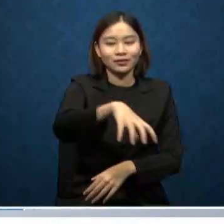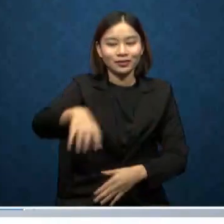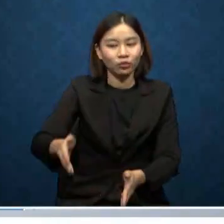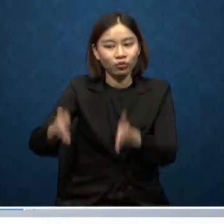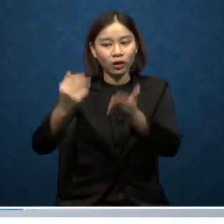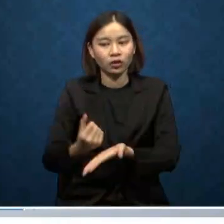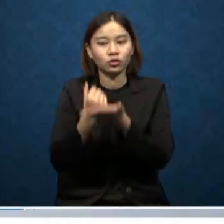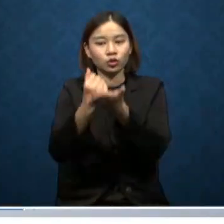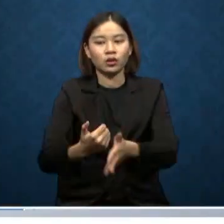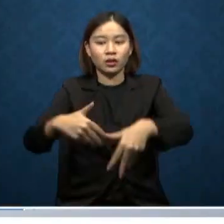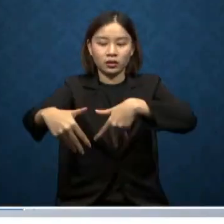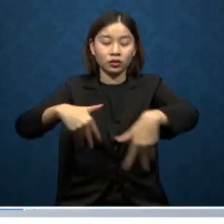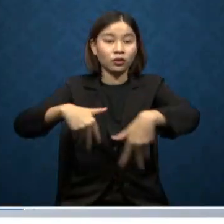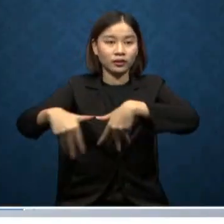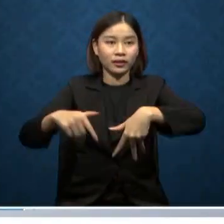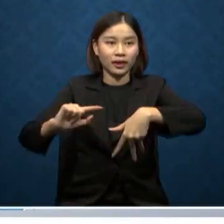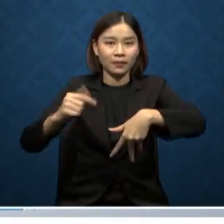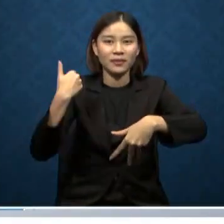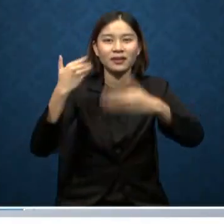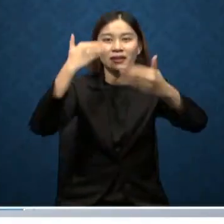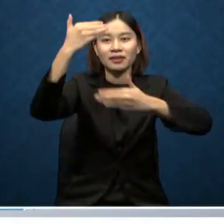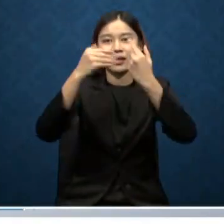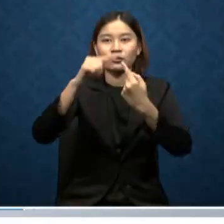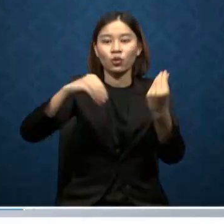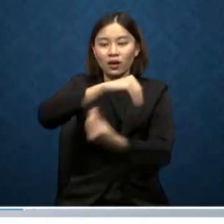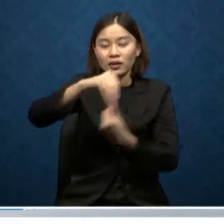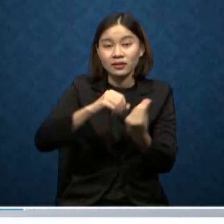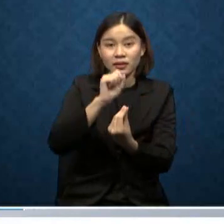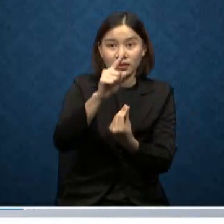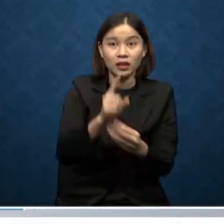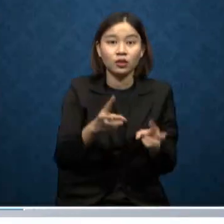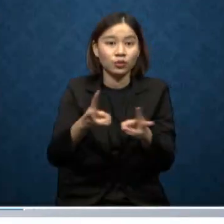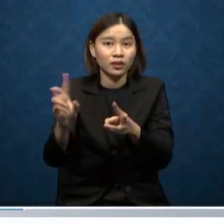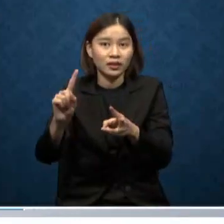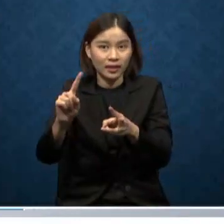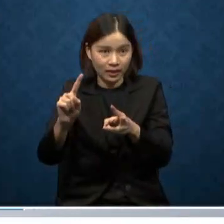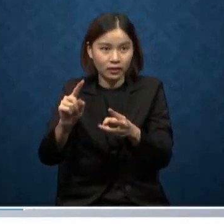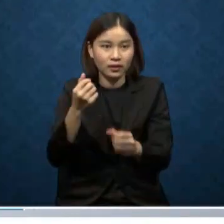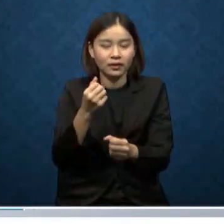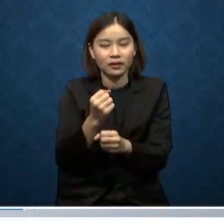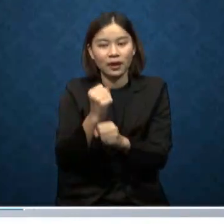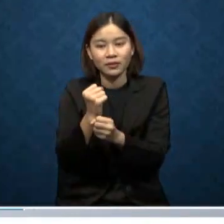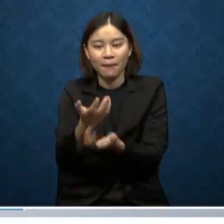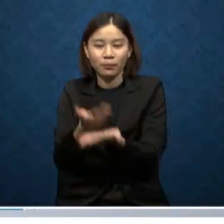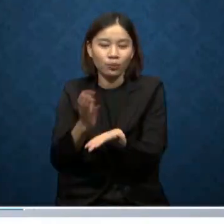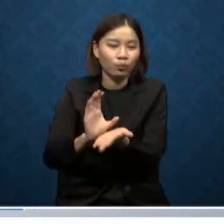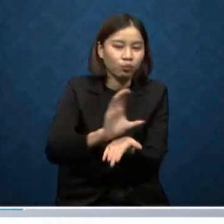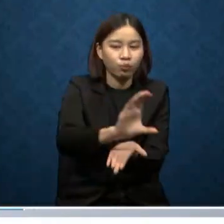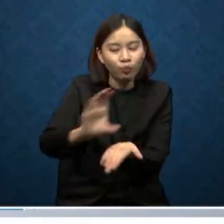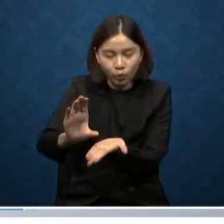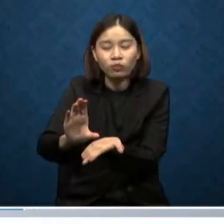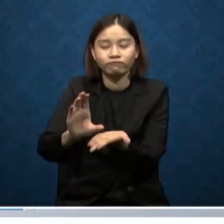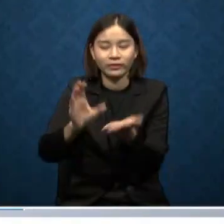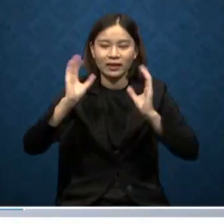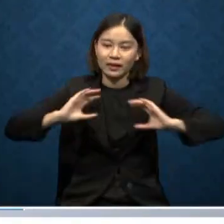ให้ท้องถิ้น มีกิจกรรรทางเศธษีศผ่านทางการบริโภก แลกลงทุที่เพมขึ้น ทำใหรัฐ